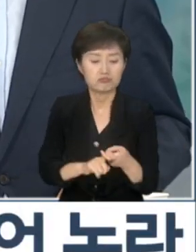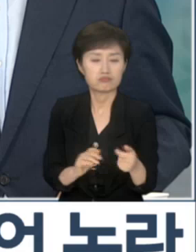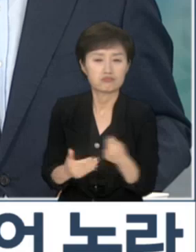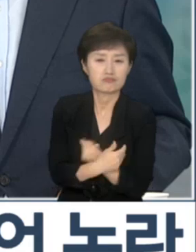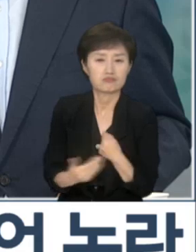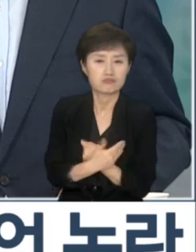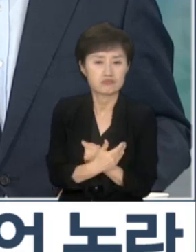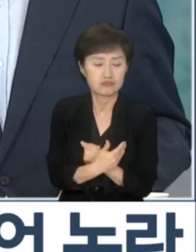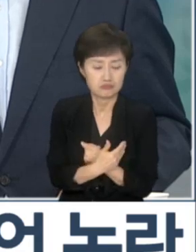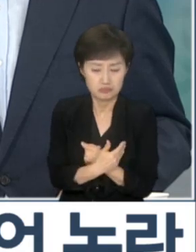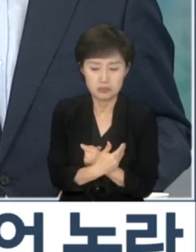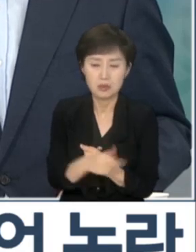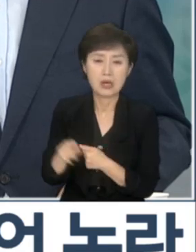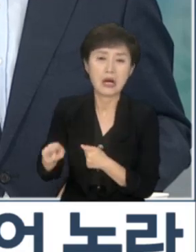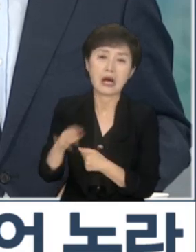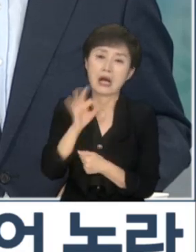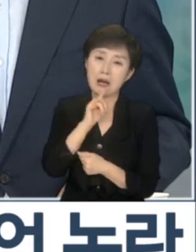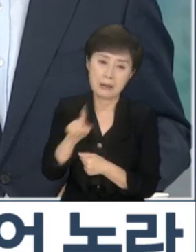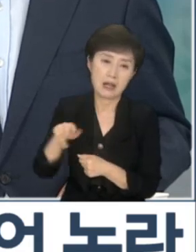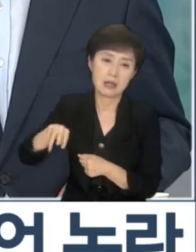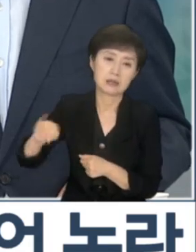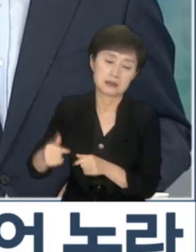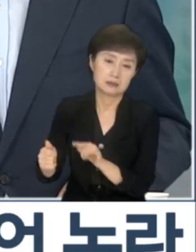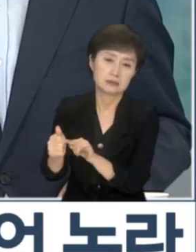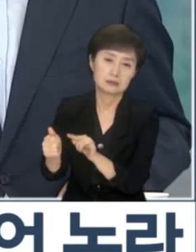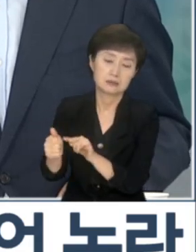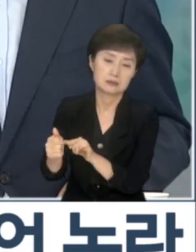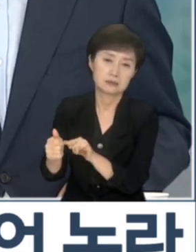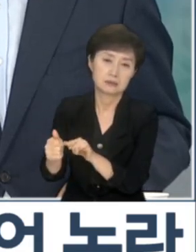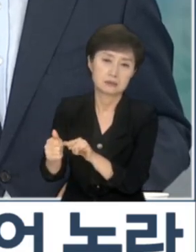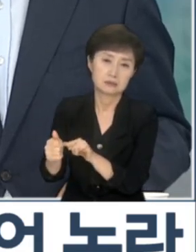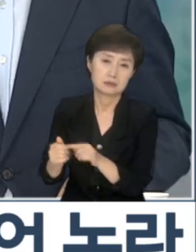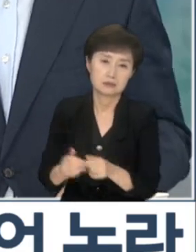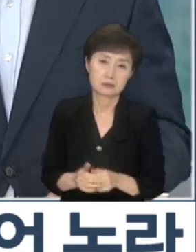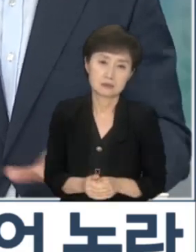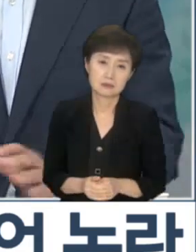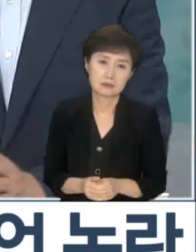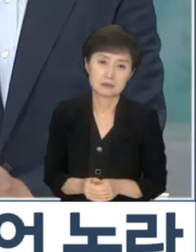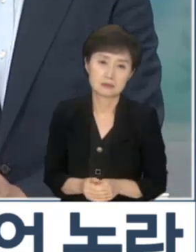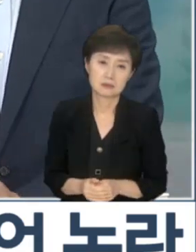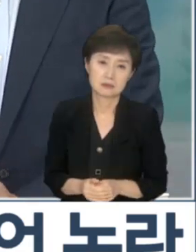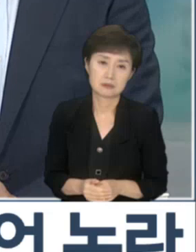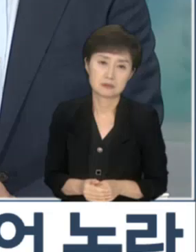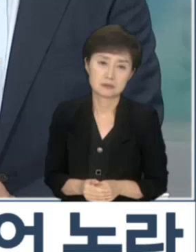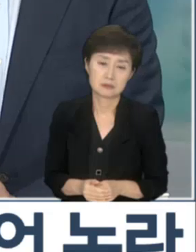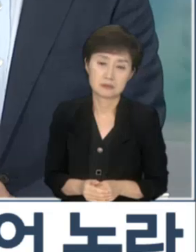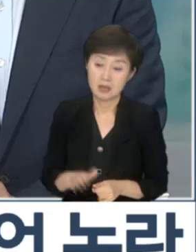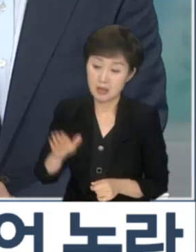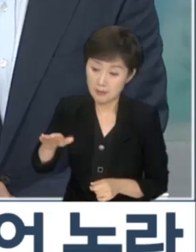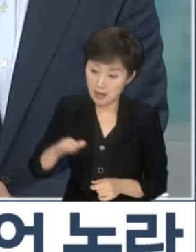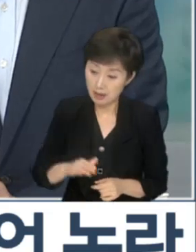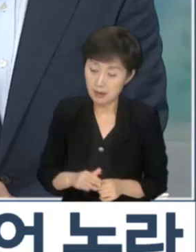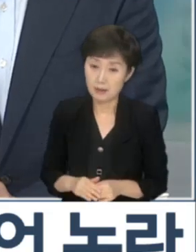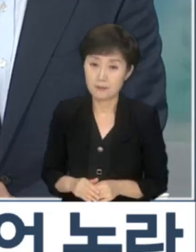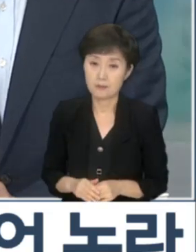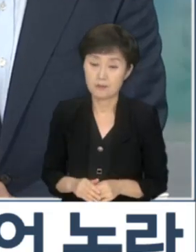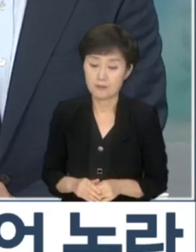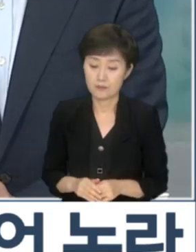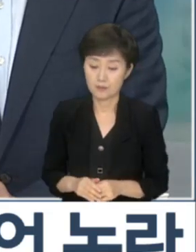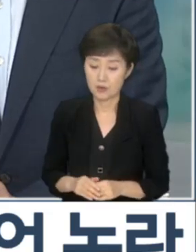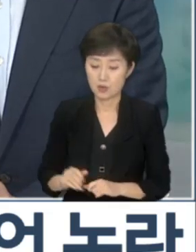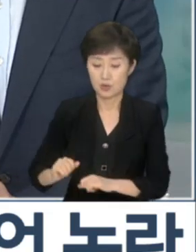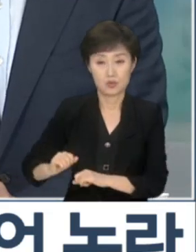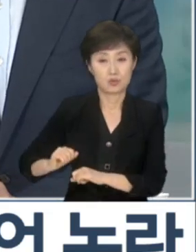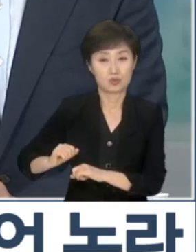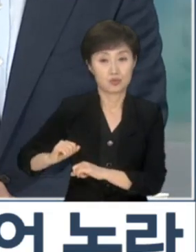전두환씨 망신주기다라고 옹호하는 이런 발언을 했습니다 그러면 군대가 이념에